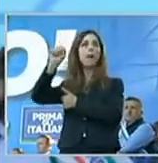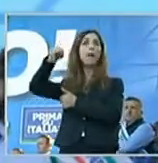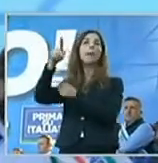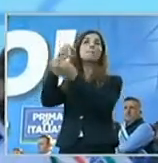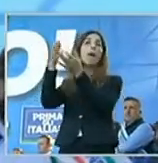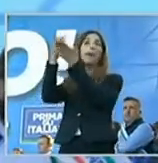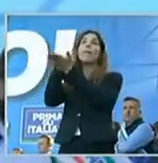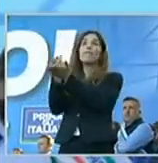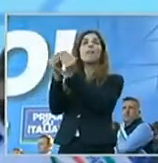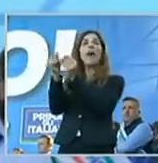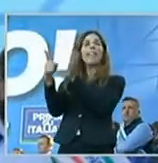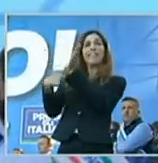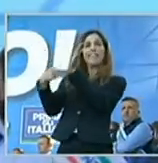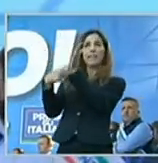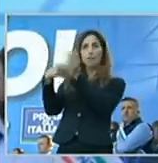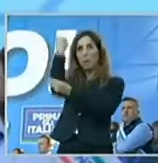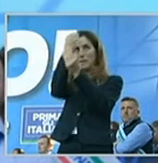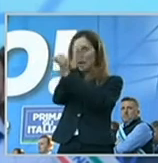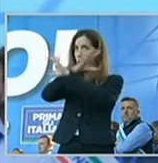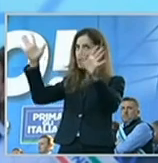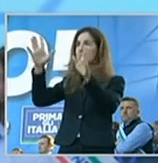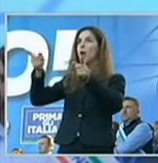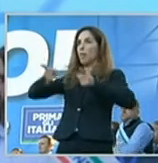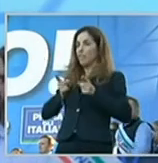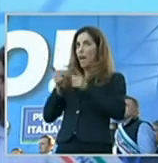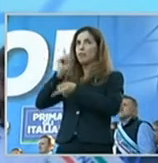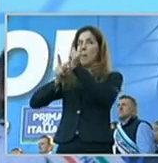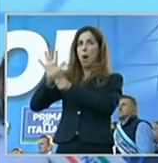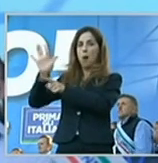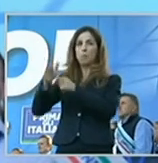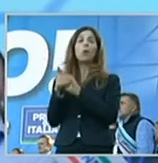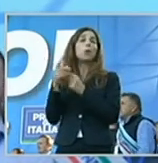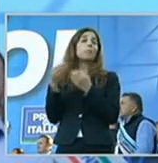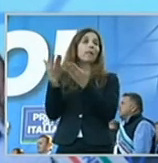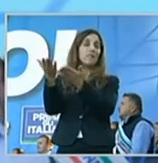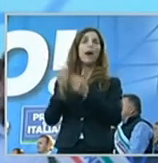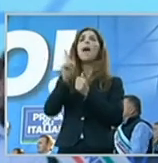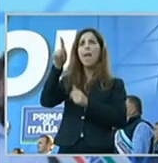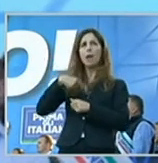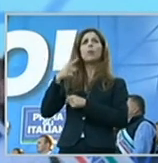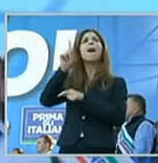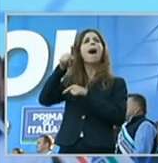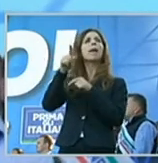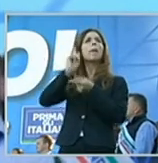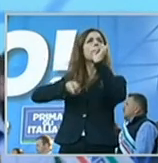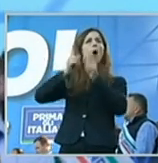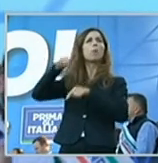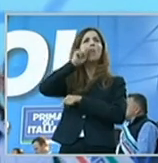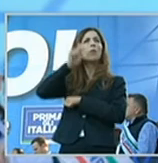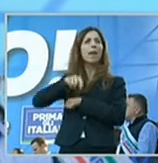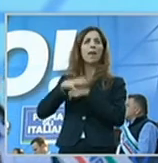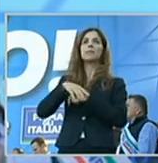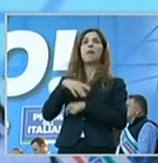difendere il diritto al pensiero libero del suo popolo. E arrivi un abbraccio al popolo ungherese, al